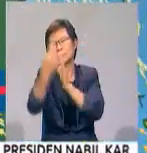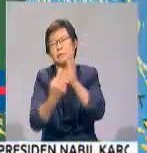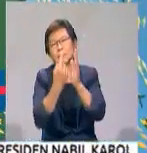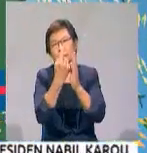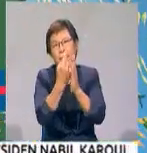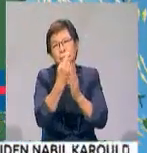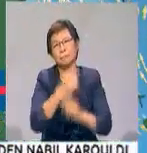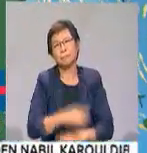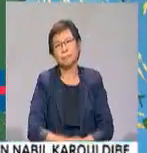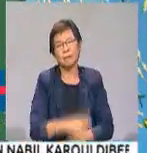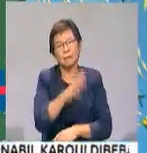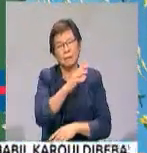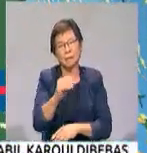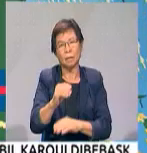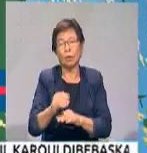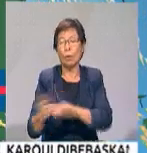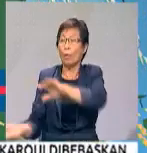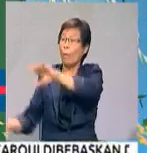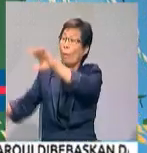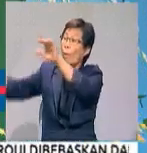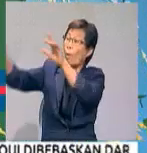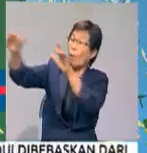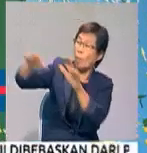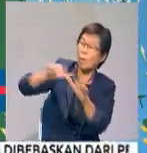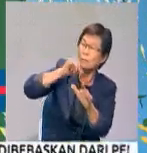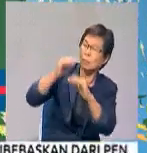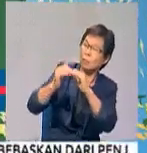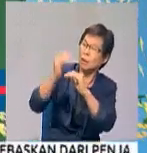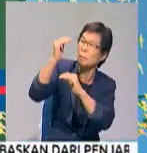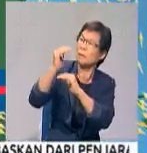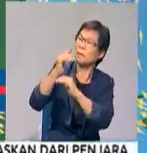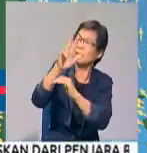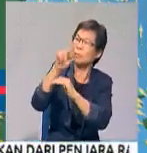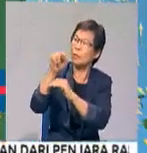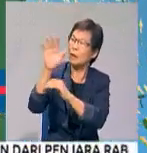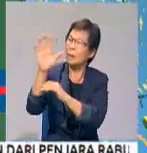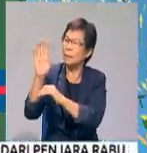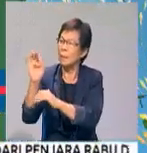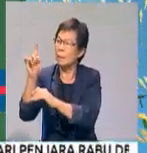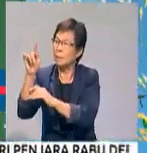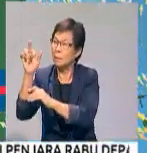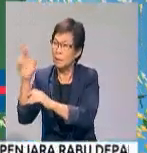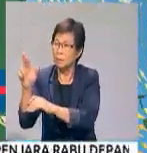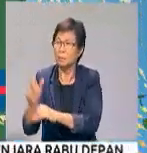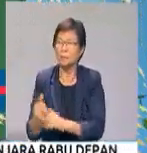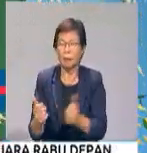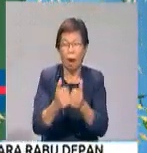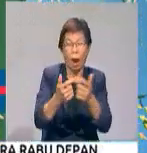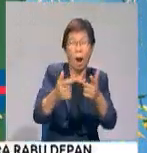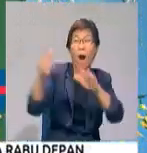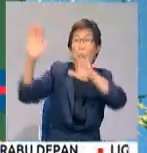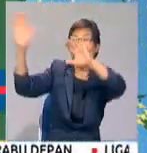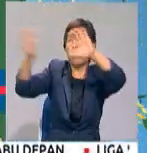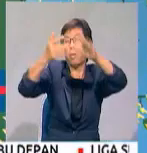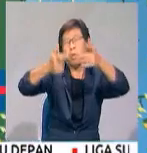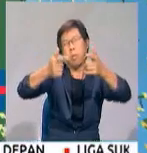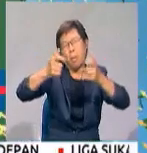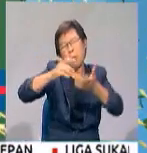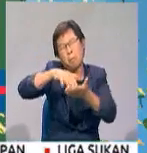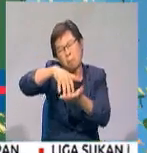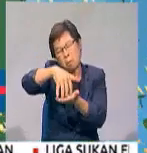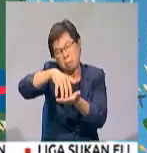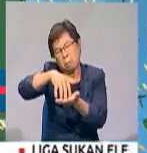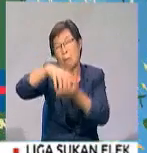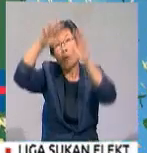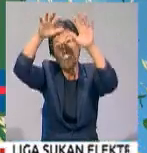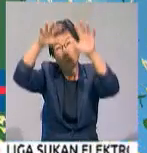sejam dan juga ketinggian ombak tidak melebihi 3.5 meter. Dengan kelajuan angin lemah ini, hujan